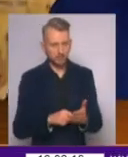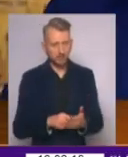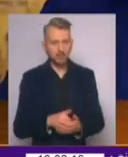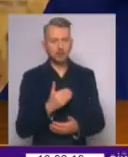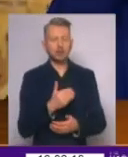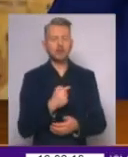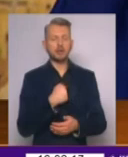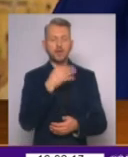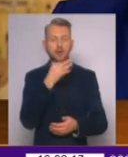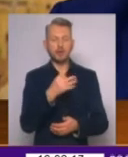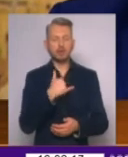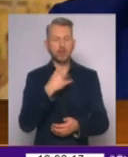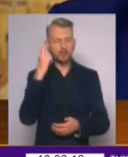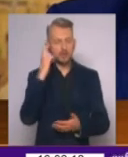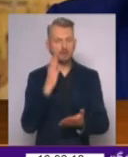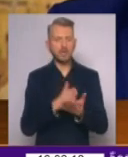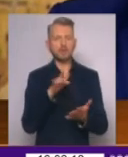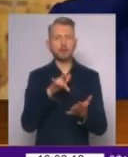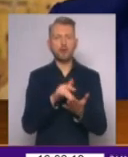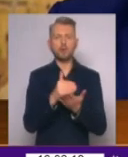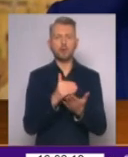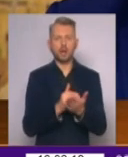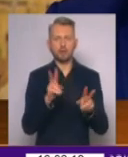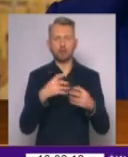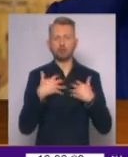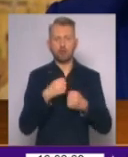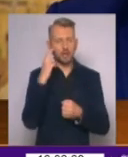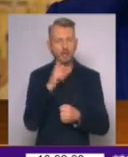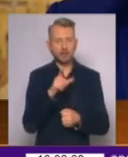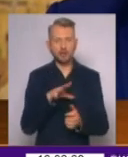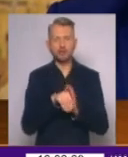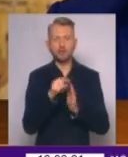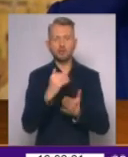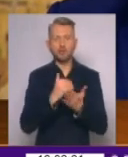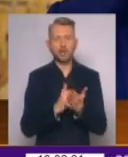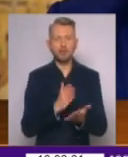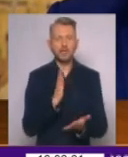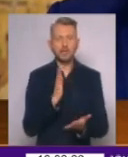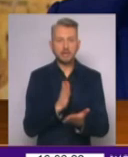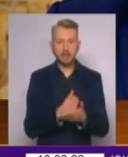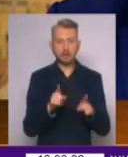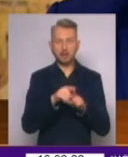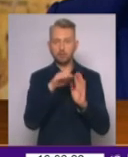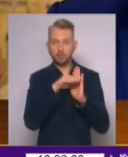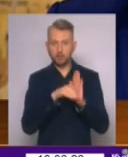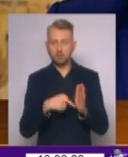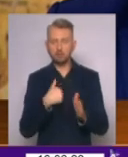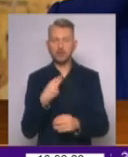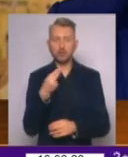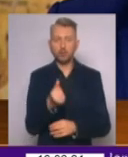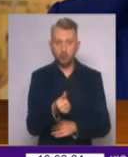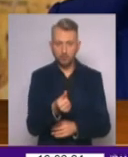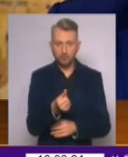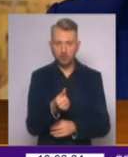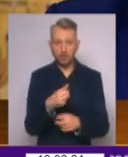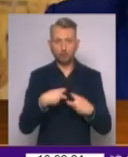я сказав, у нас в Києві діє цільова програма «Здоров'я киян», і, власне, в цій програмі є такий пункт, де ми закуповуємо суглоби